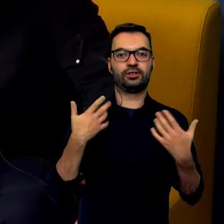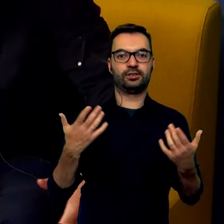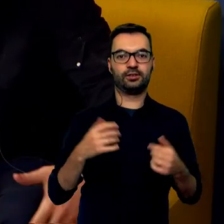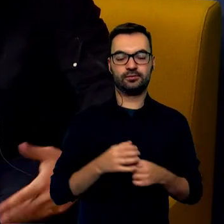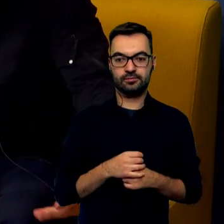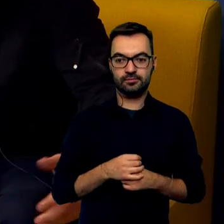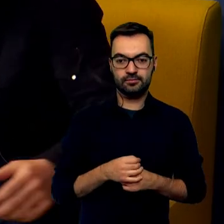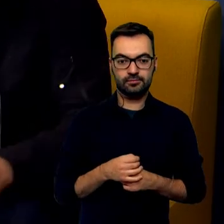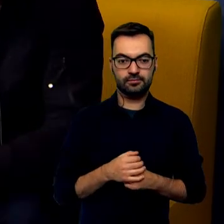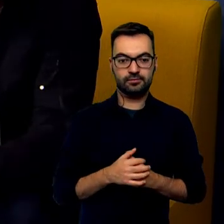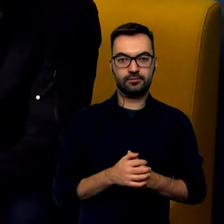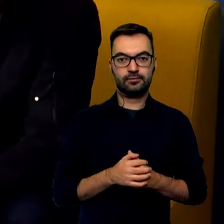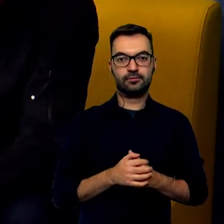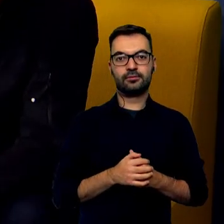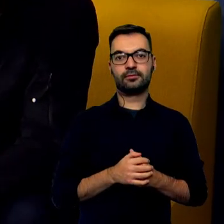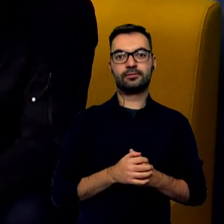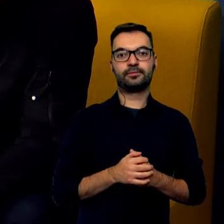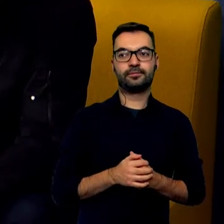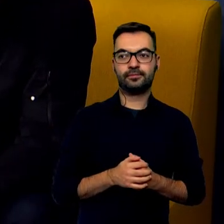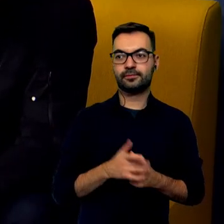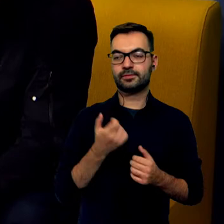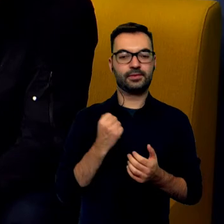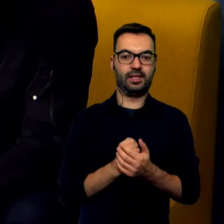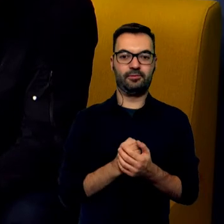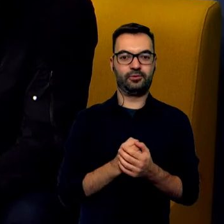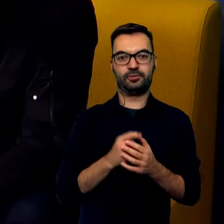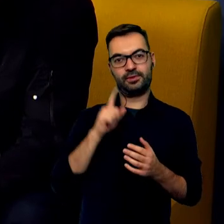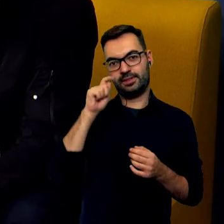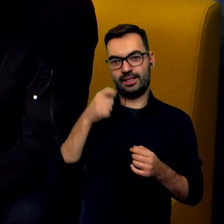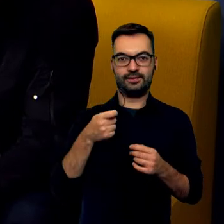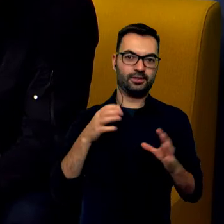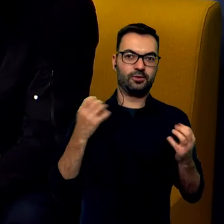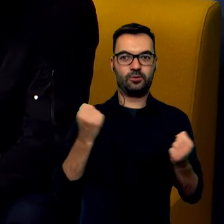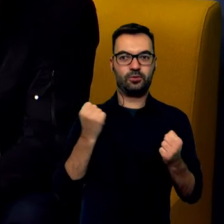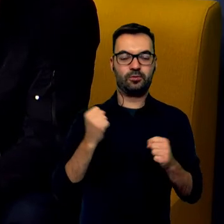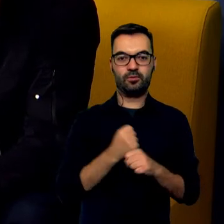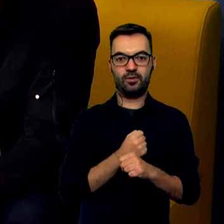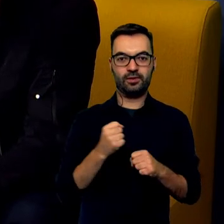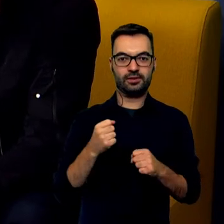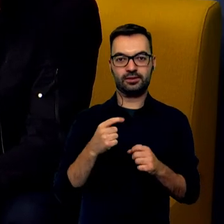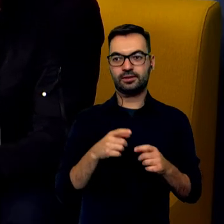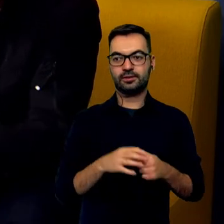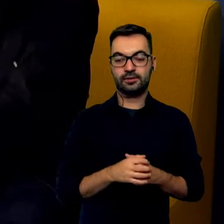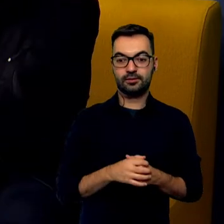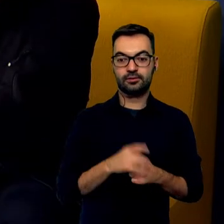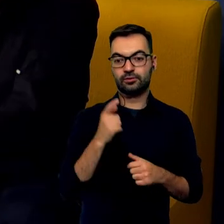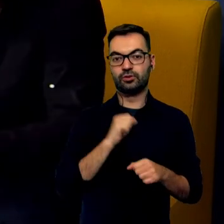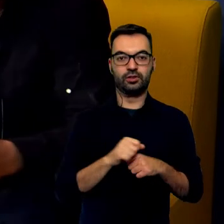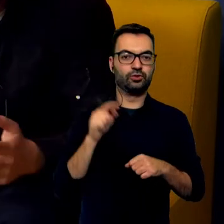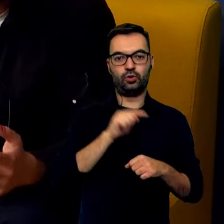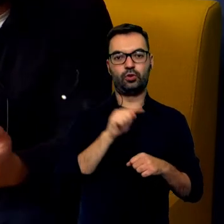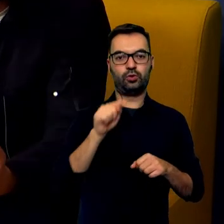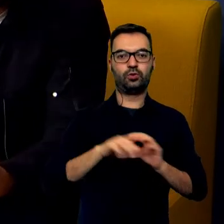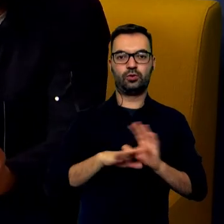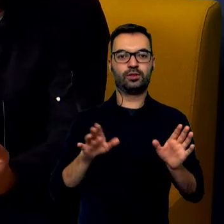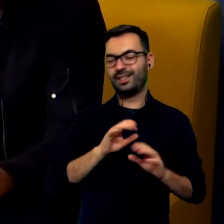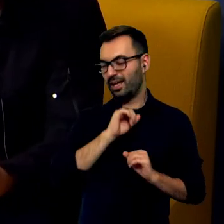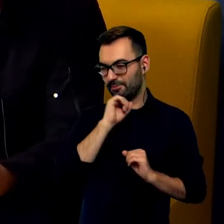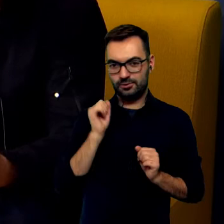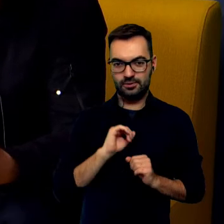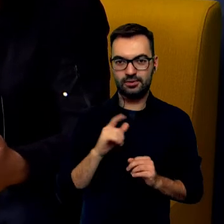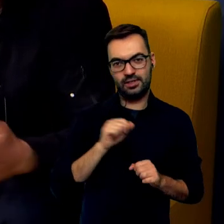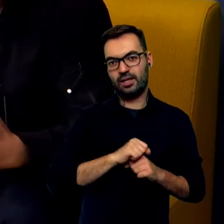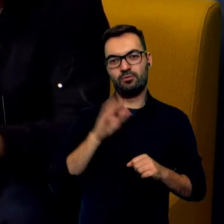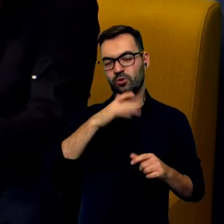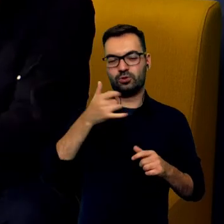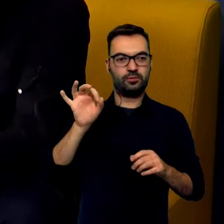się wydarza, tak? Że właściwie, i nie musimy tego nazywać jakoś tak bardzo, bardzo jednoznacznie, że to jest tak i tutaj absolutnie jest